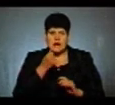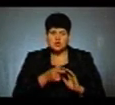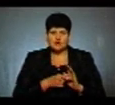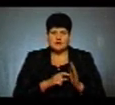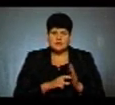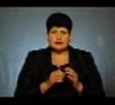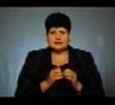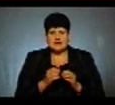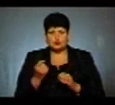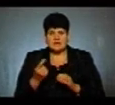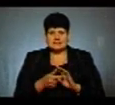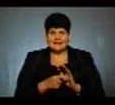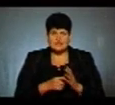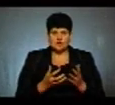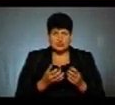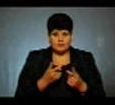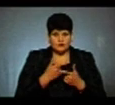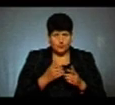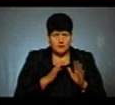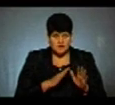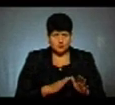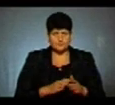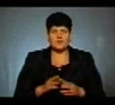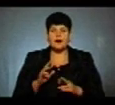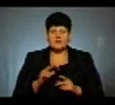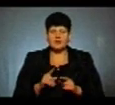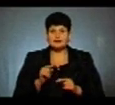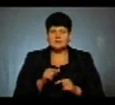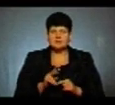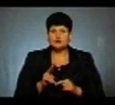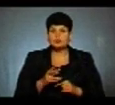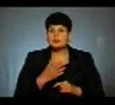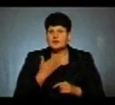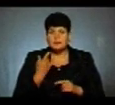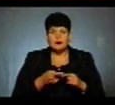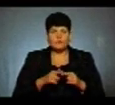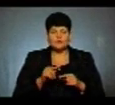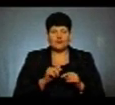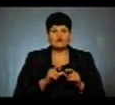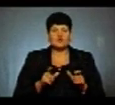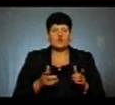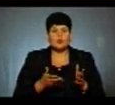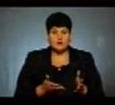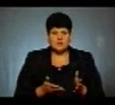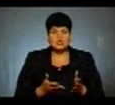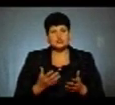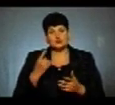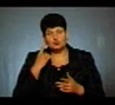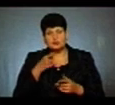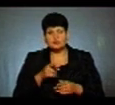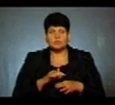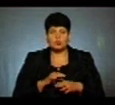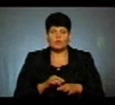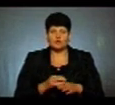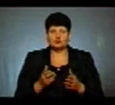зокрема 10-11 клас, отримують цю інформацію. Як щодо тих, які не мали цього предмету в школі, і чи збираєтесь ви проводити